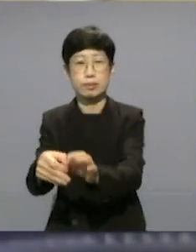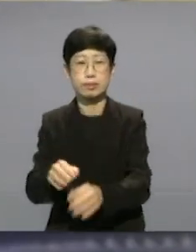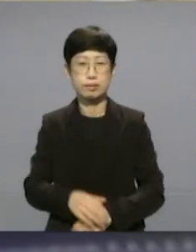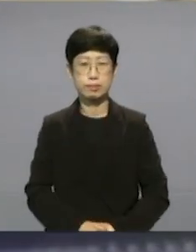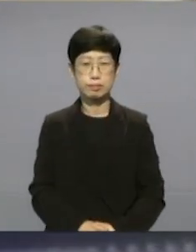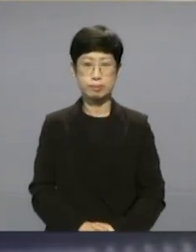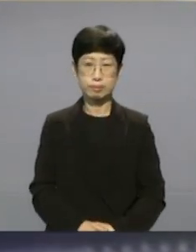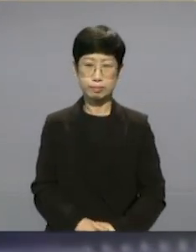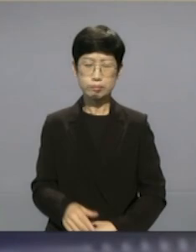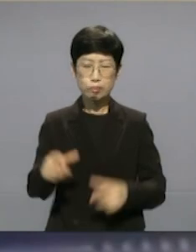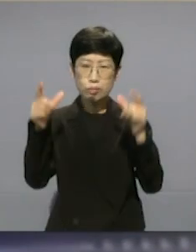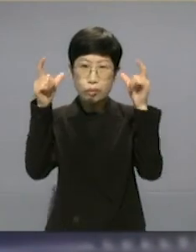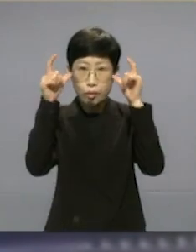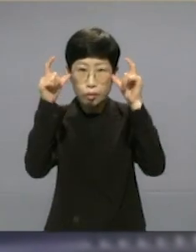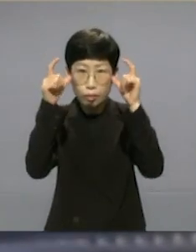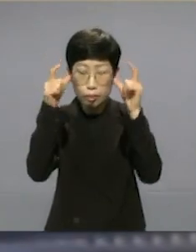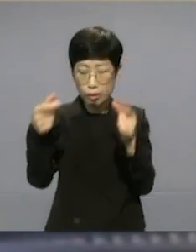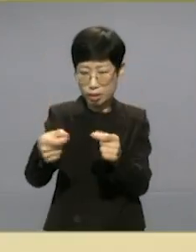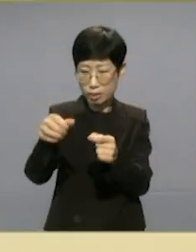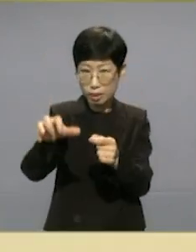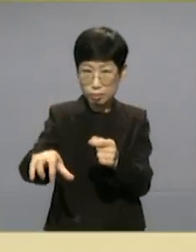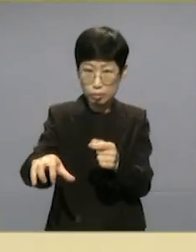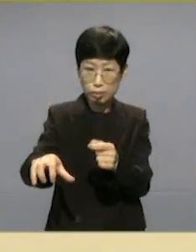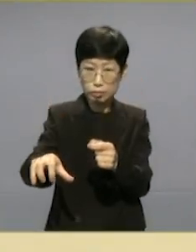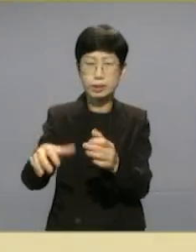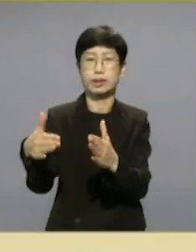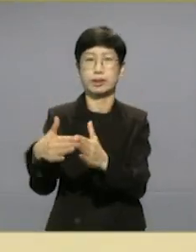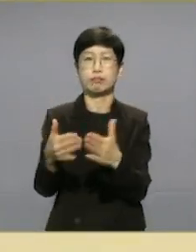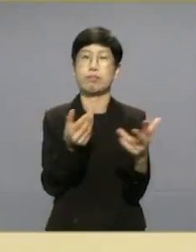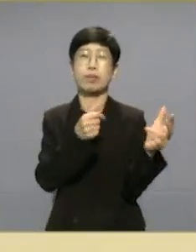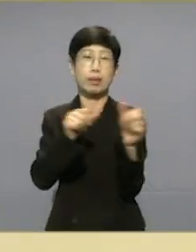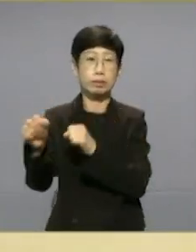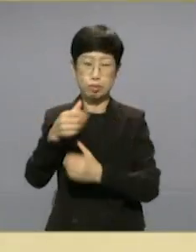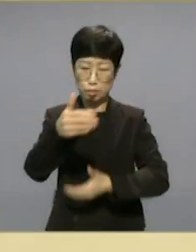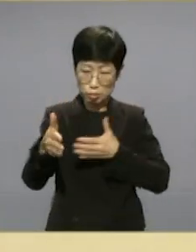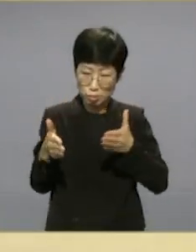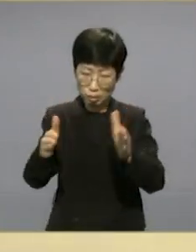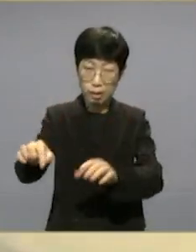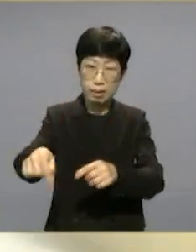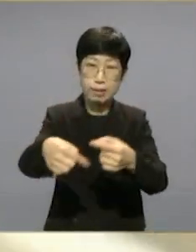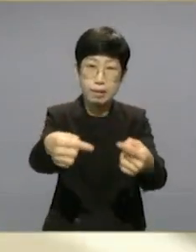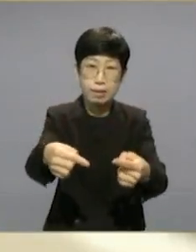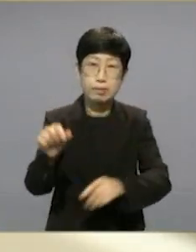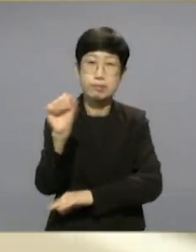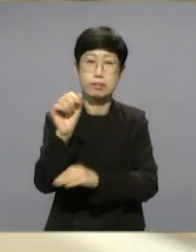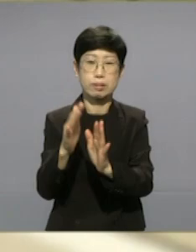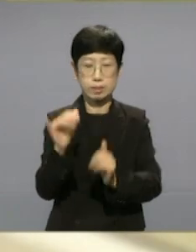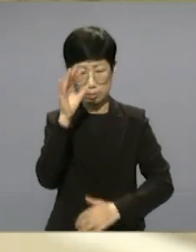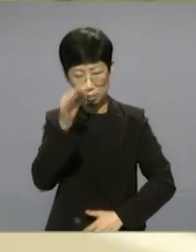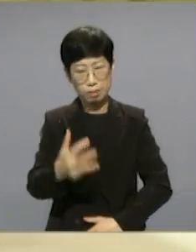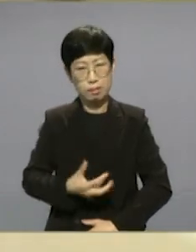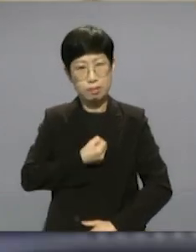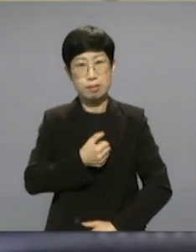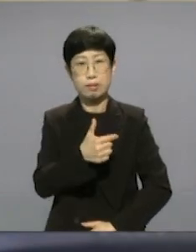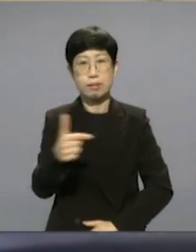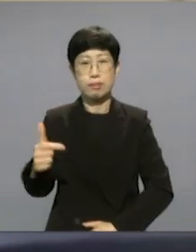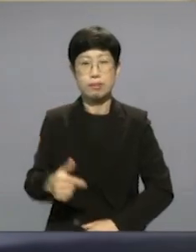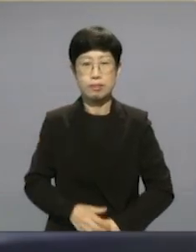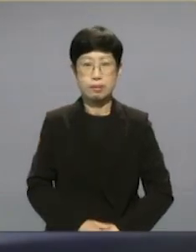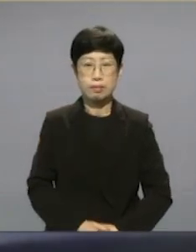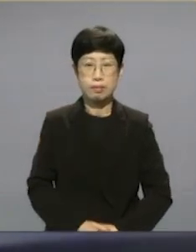레스터라는 이름의이 손은 인근 농장을 탈출 고속도로에 뛰어들며 운전자들을 아연실색하게